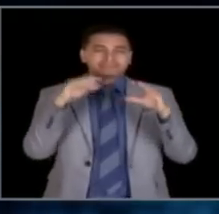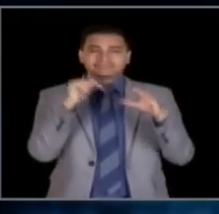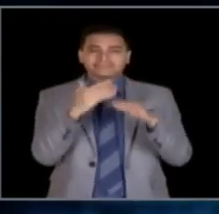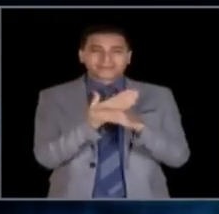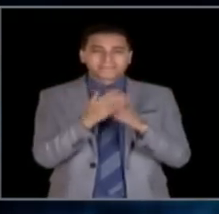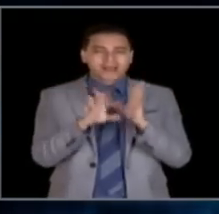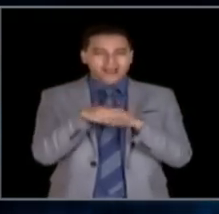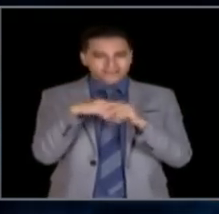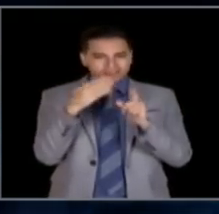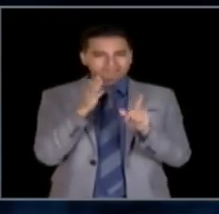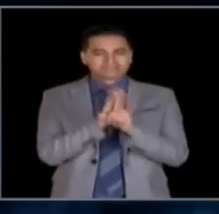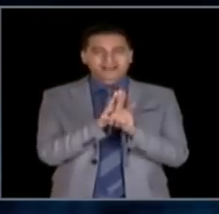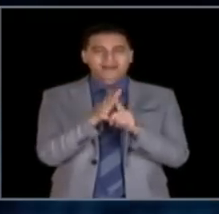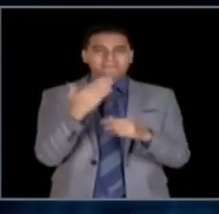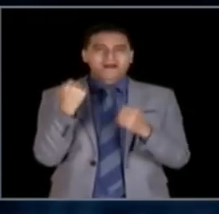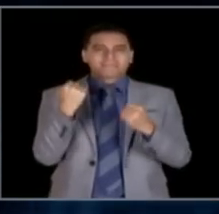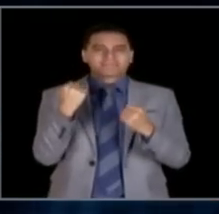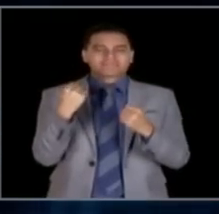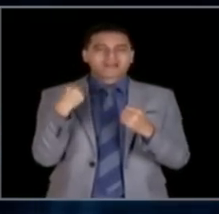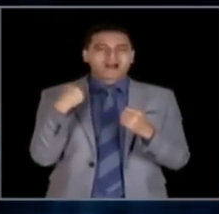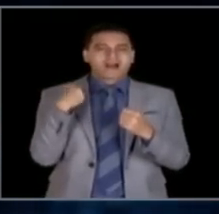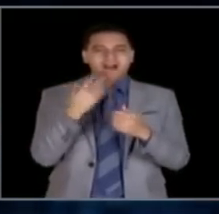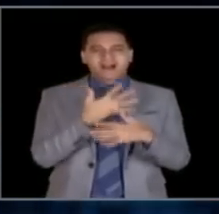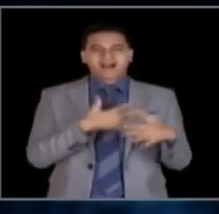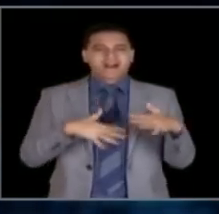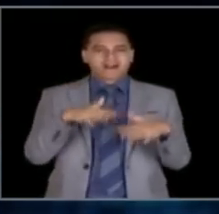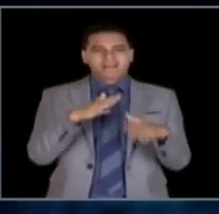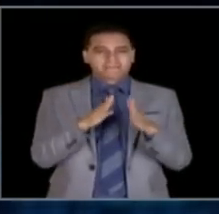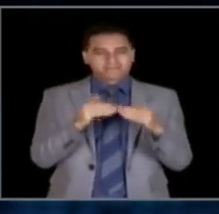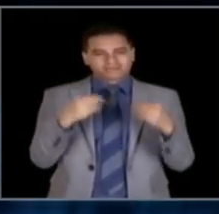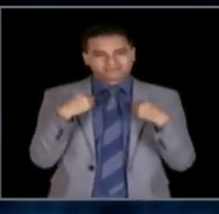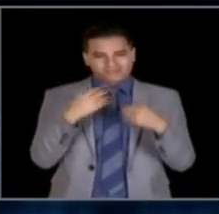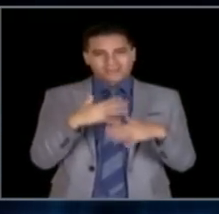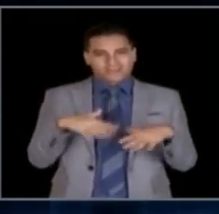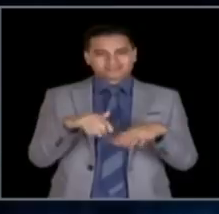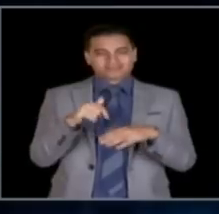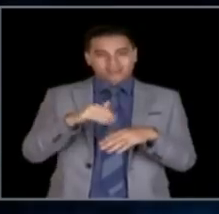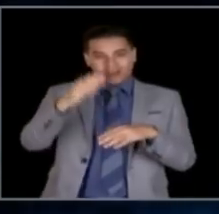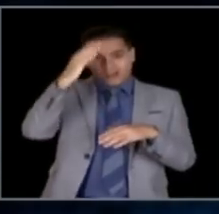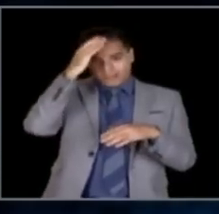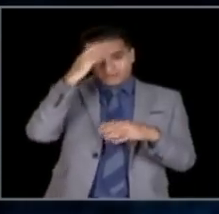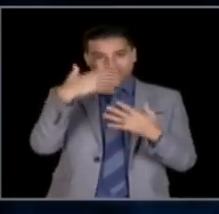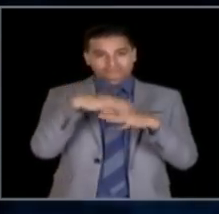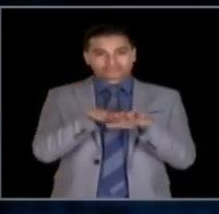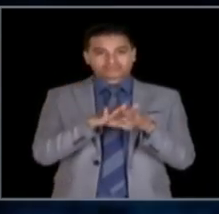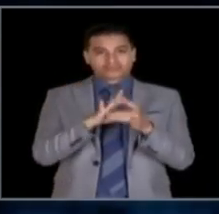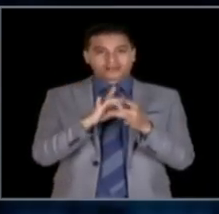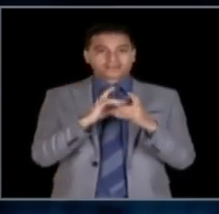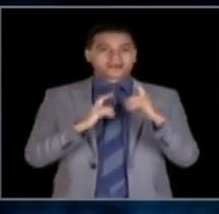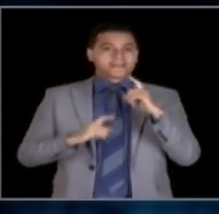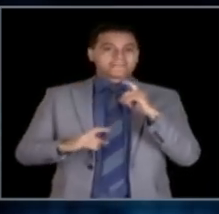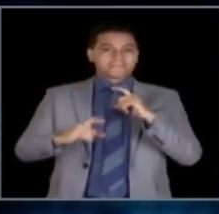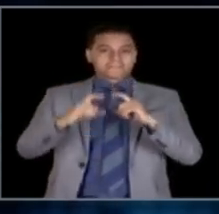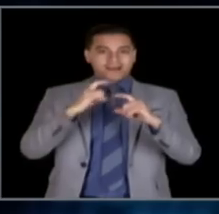الموسم سوف تستثمر لرعايه ابطال مصر الرياضيين. العباقره بشراكه البنك